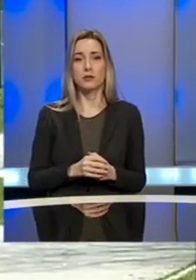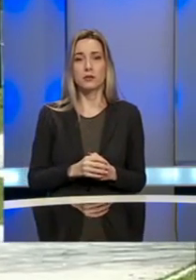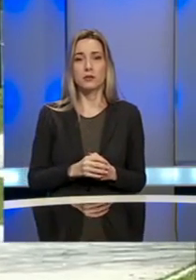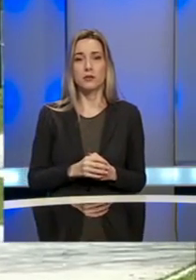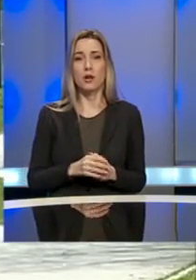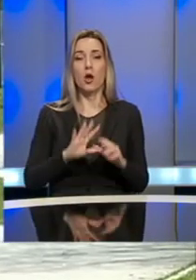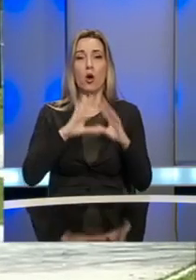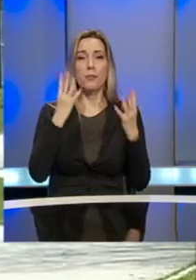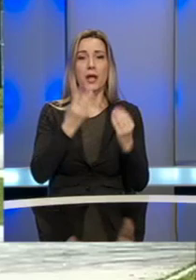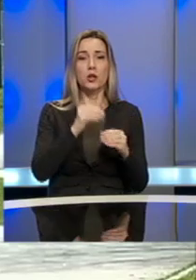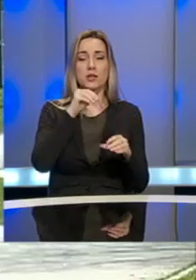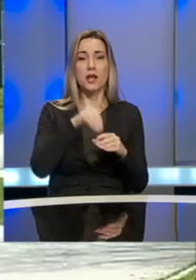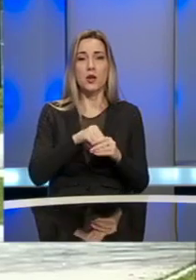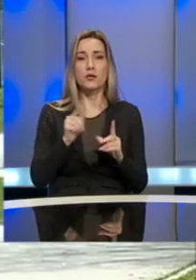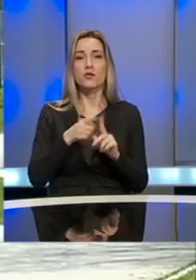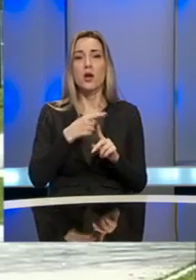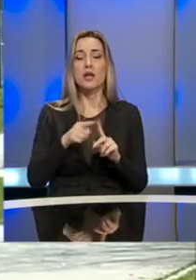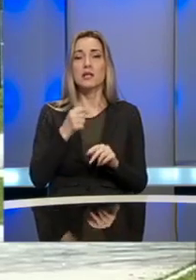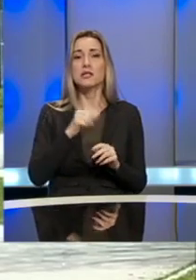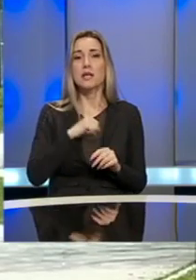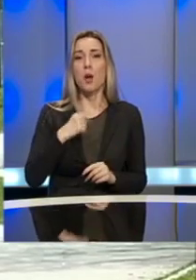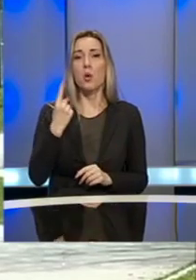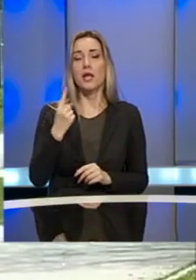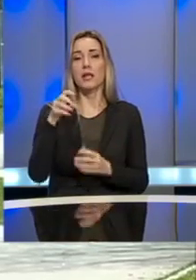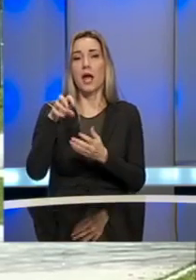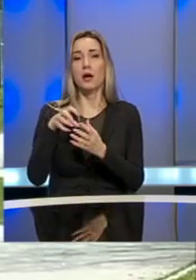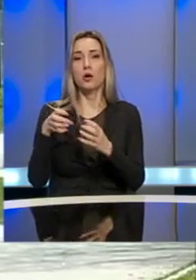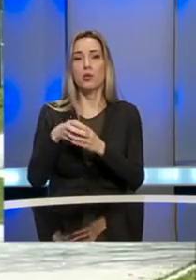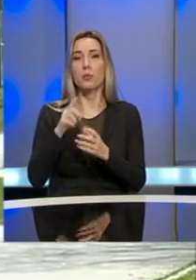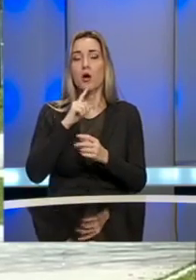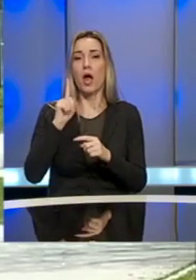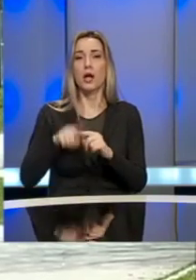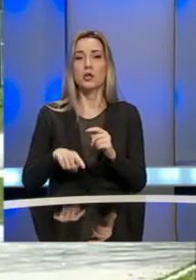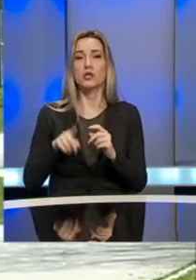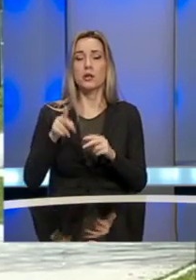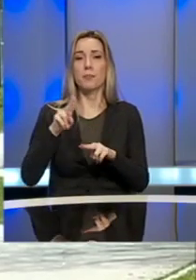kompletno stanovništvo ili da se biti samo jedna grupa koja krši određena prava.